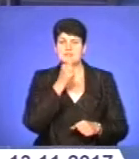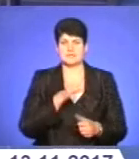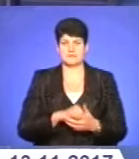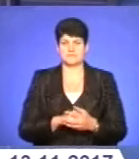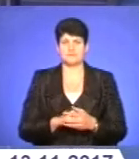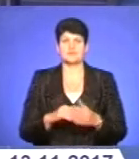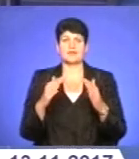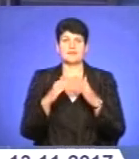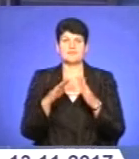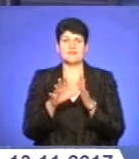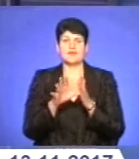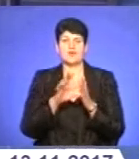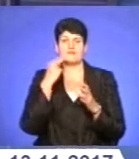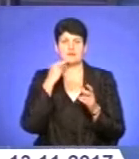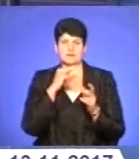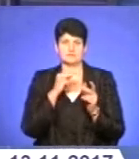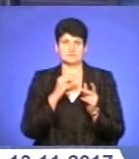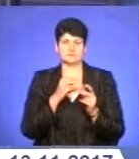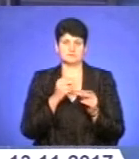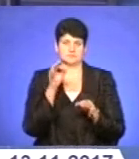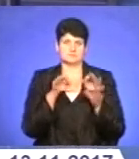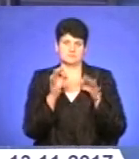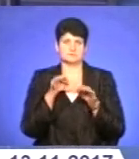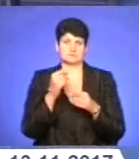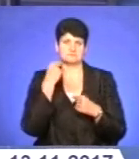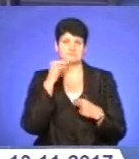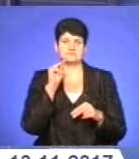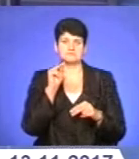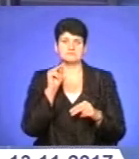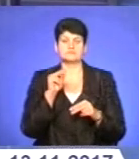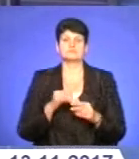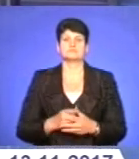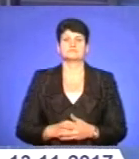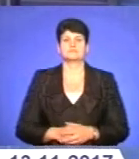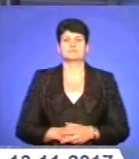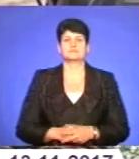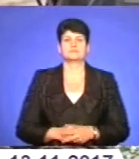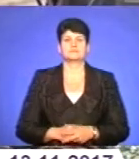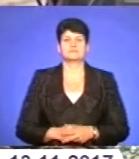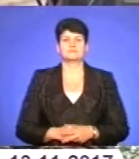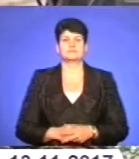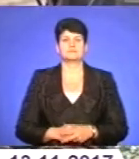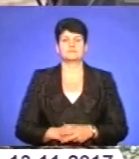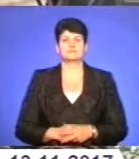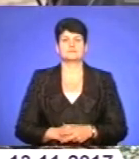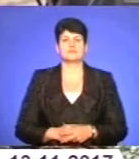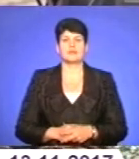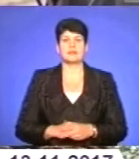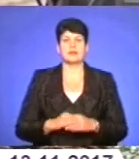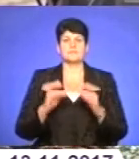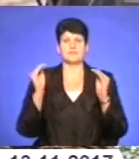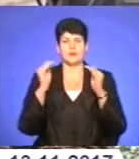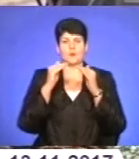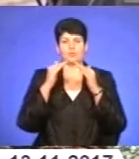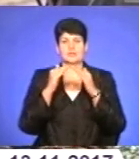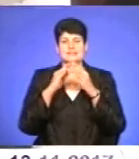Дім енергоефективний та безпечний для здоров'я. В унікальній будівлі побувала наша знімальна група. Невеликий будинок сфери у